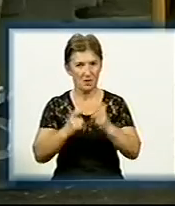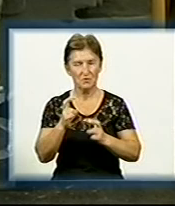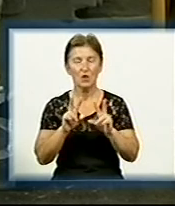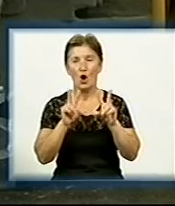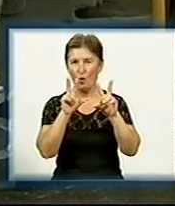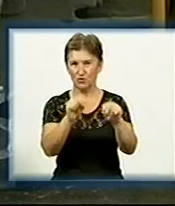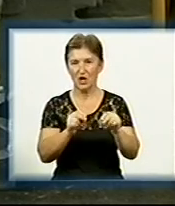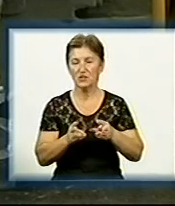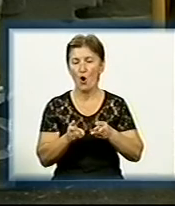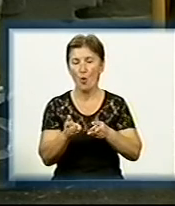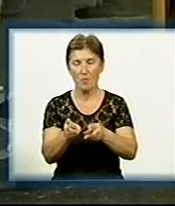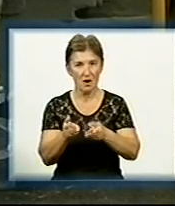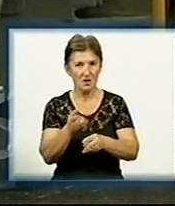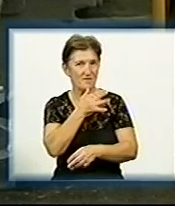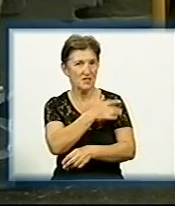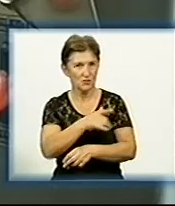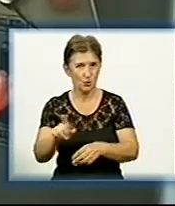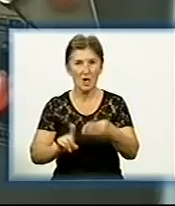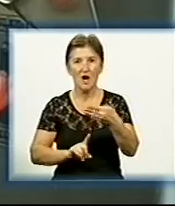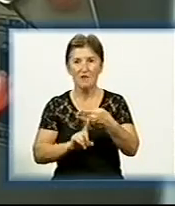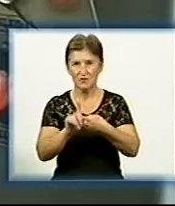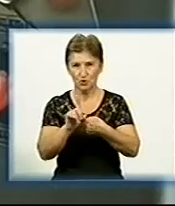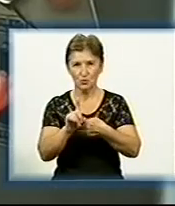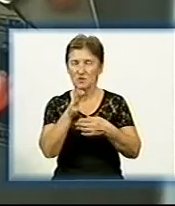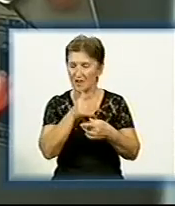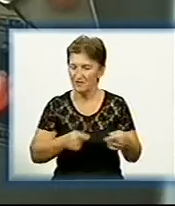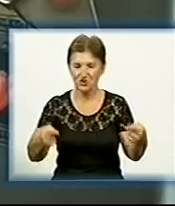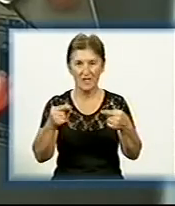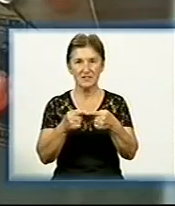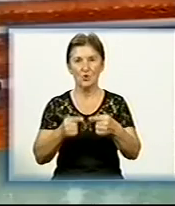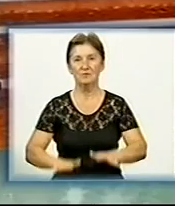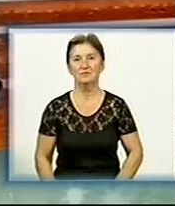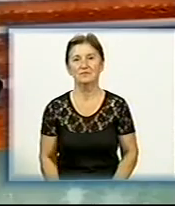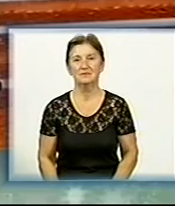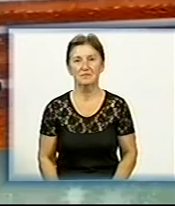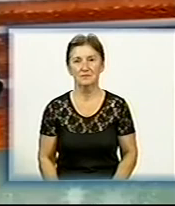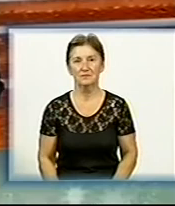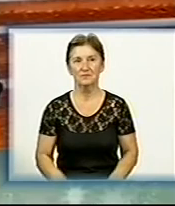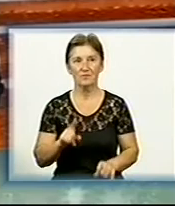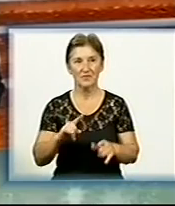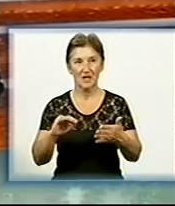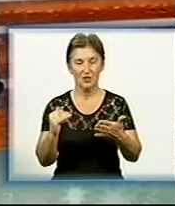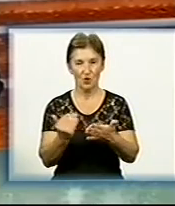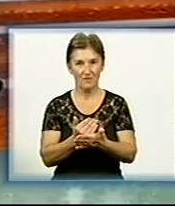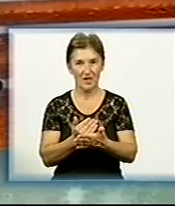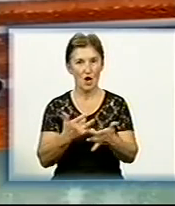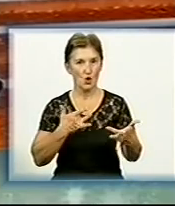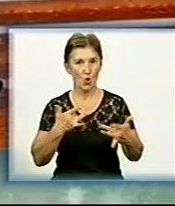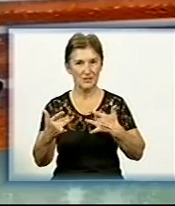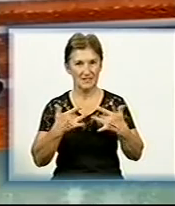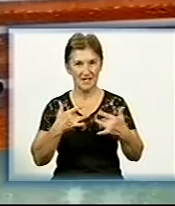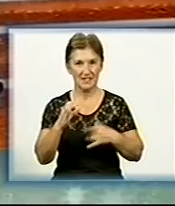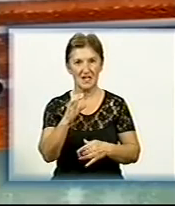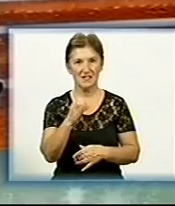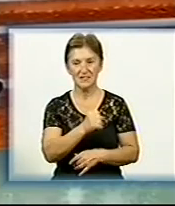опалювальний сезон розпочнуть вчасно. Яна Семенюк, Микола Головко, «День за днем». У новий концертний сезон оновлена.